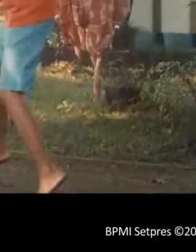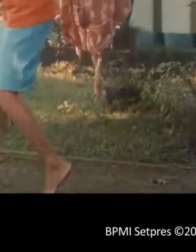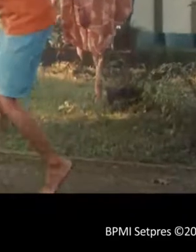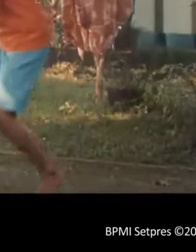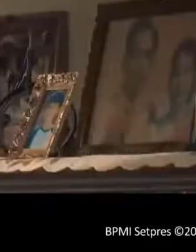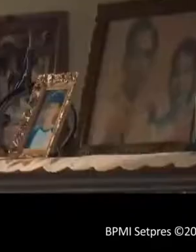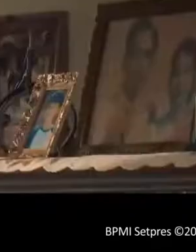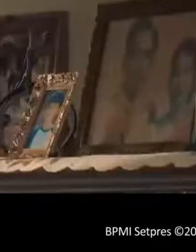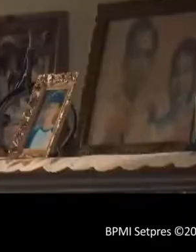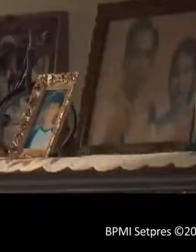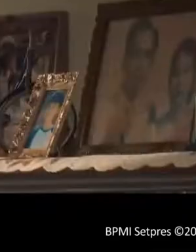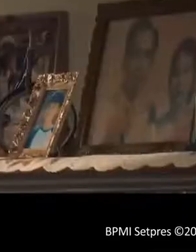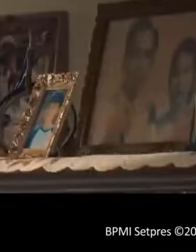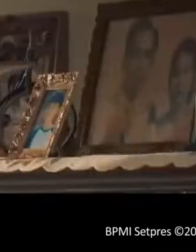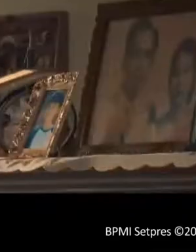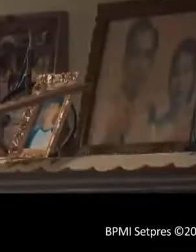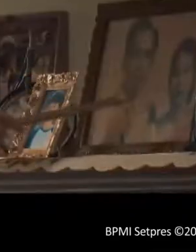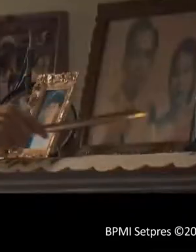hai hai